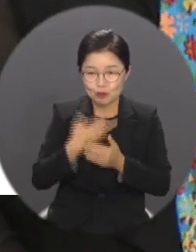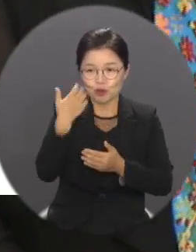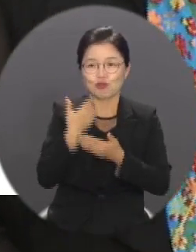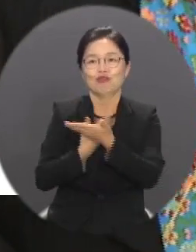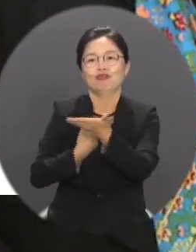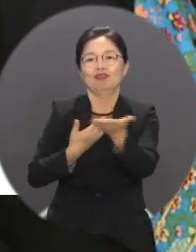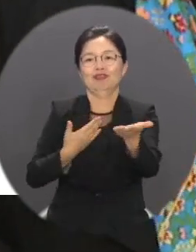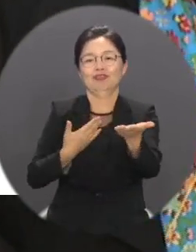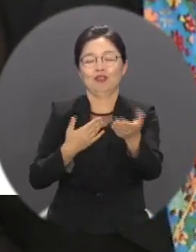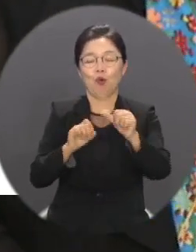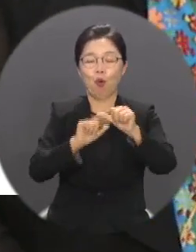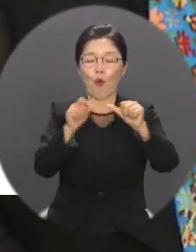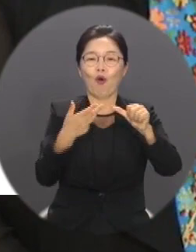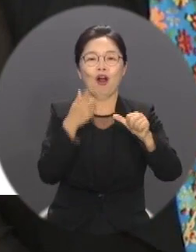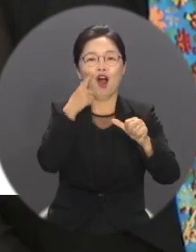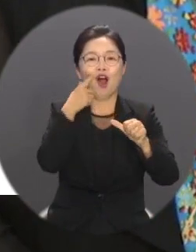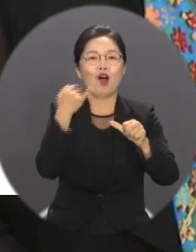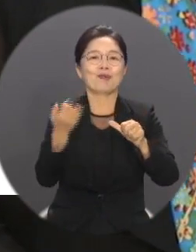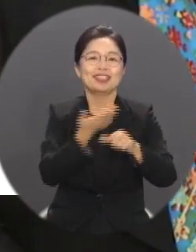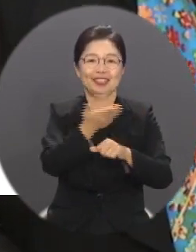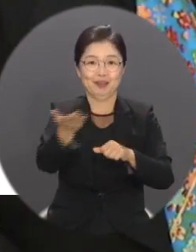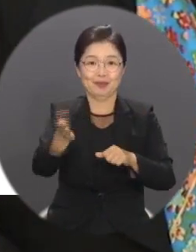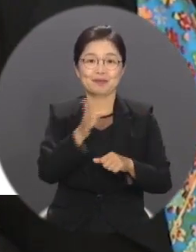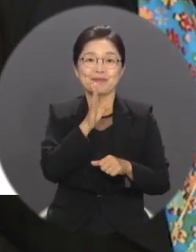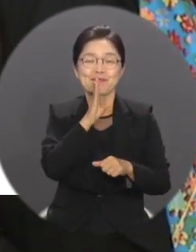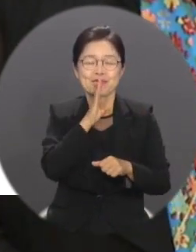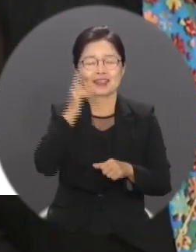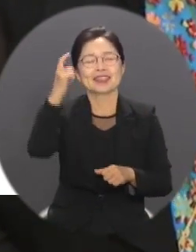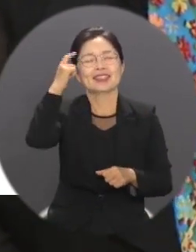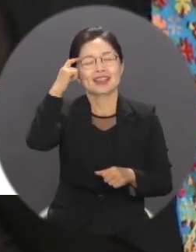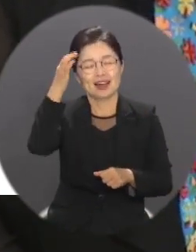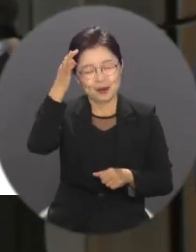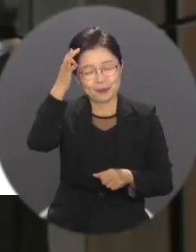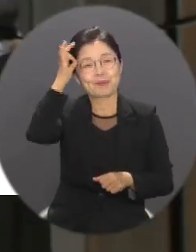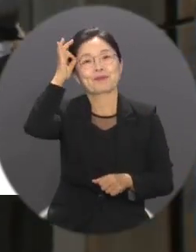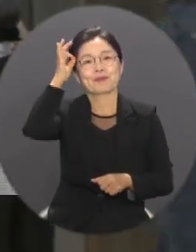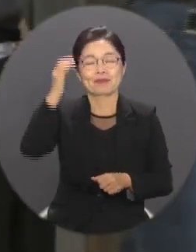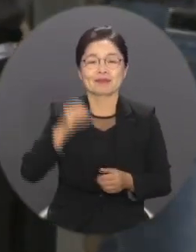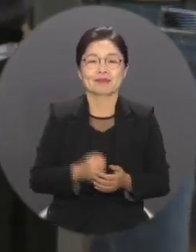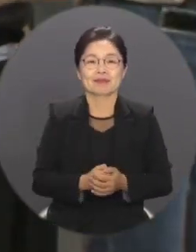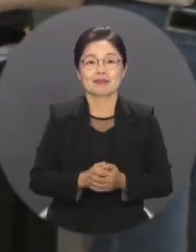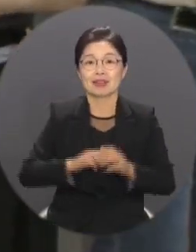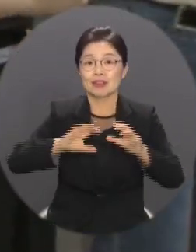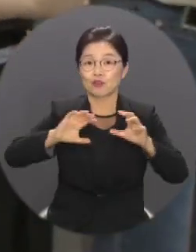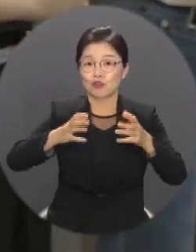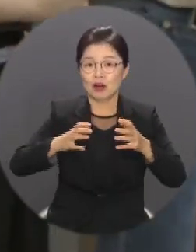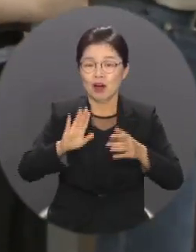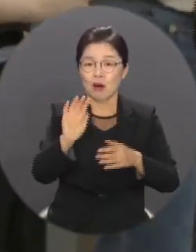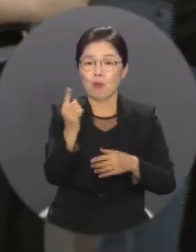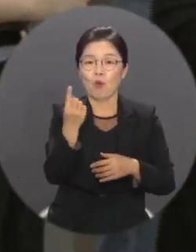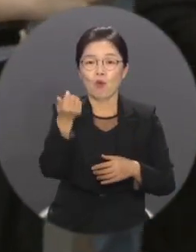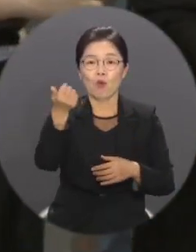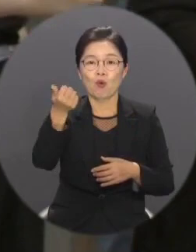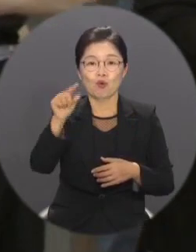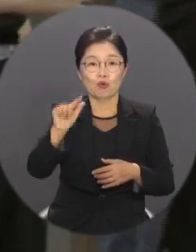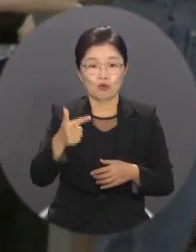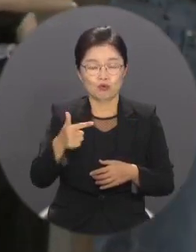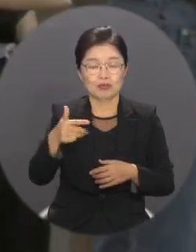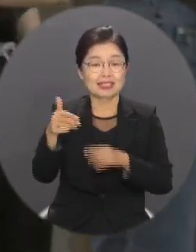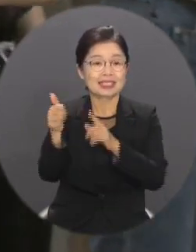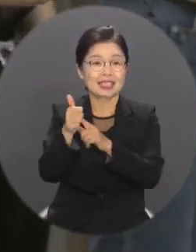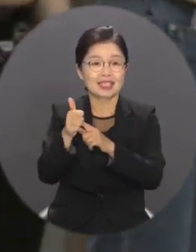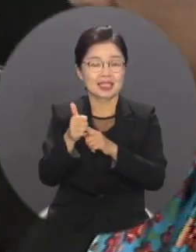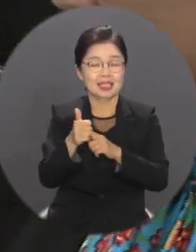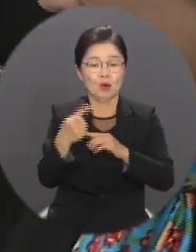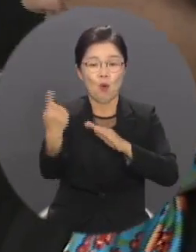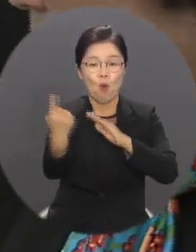월 어머니들 이다 뭐 이런 생각 이건 들르 국가보훈처장이 5월 어머니 집을 찾아온 건 이번이